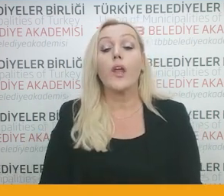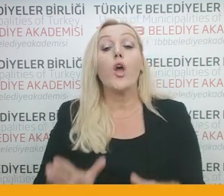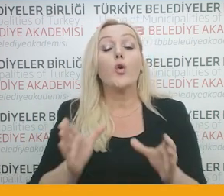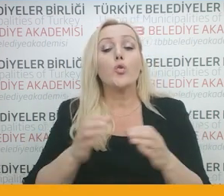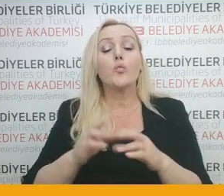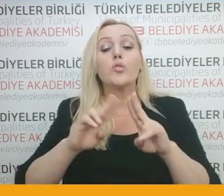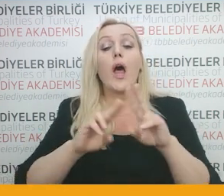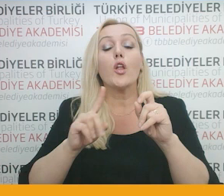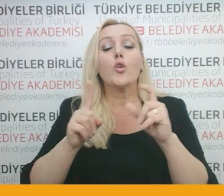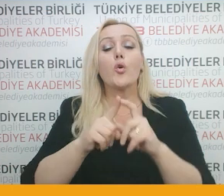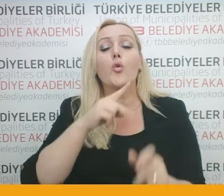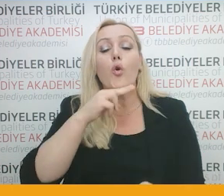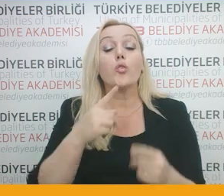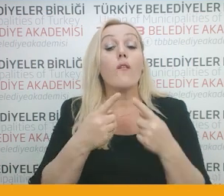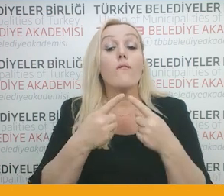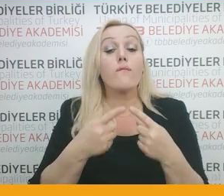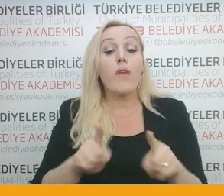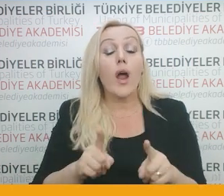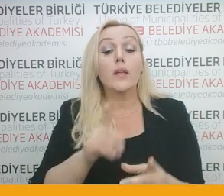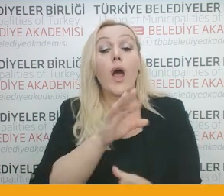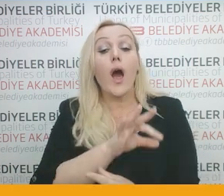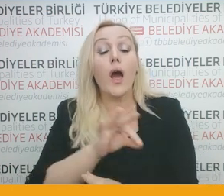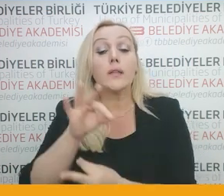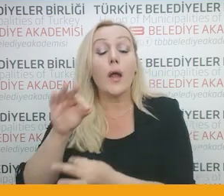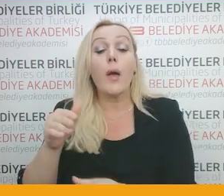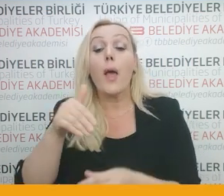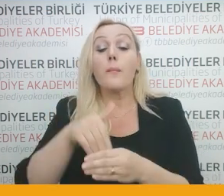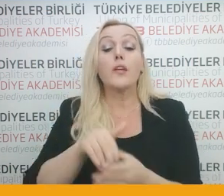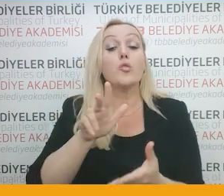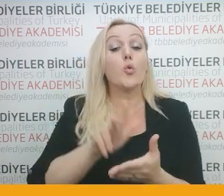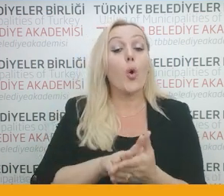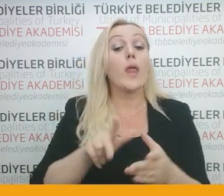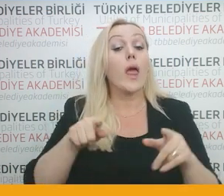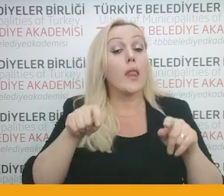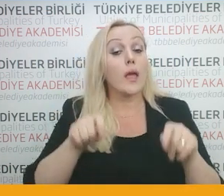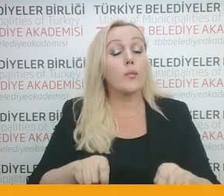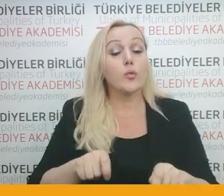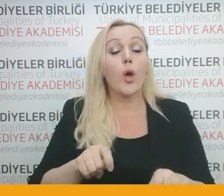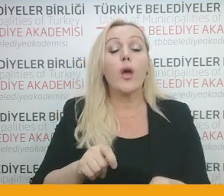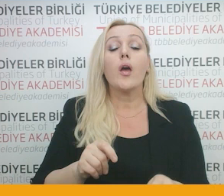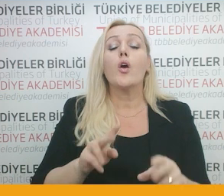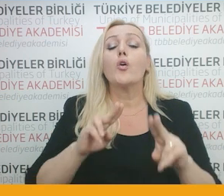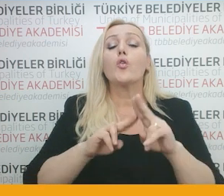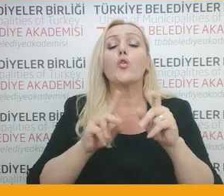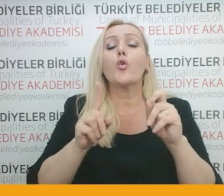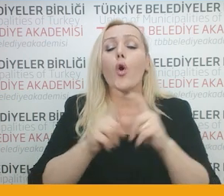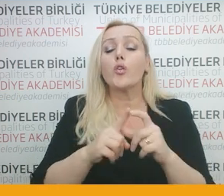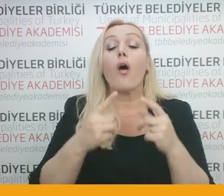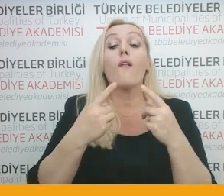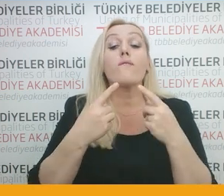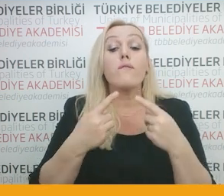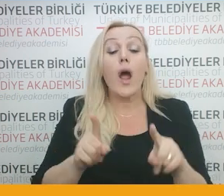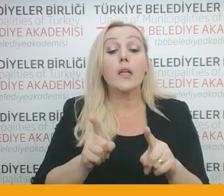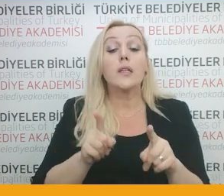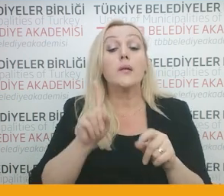Kurumsal kodlaması farklı birimler arası aktarma meclis onayla yapılır. Evet, kurumsal kodlama farklıysa, farklı bir